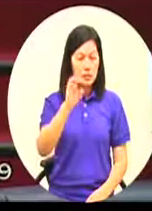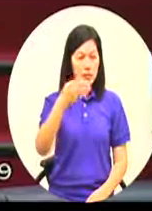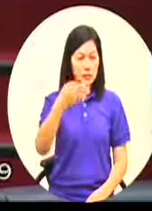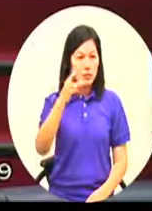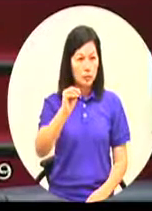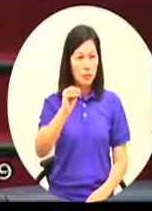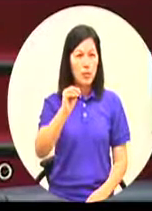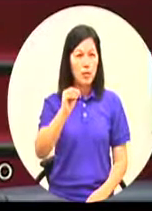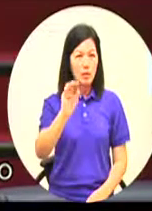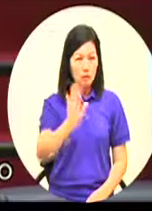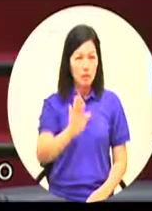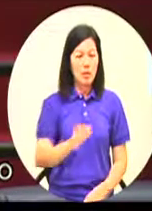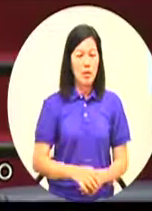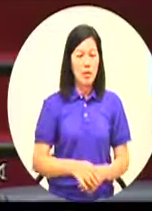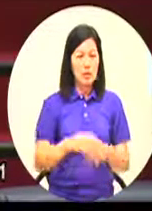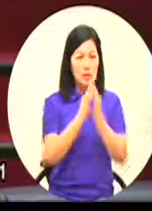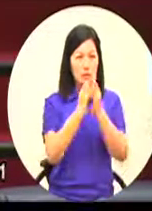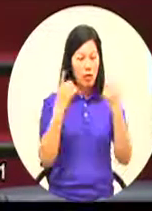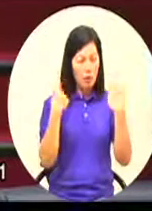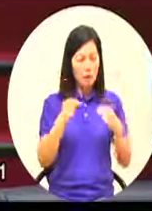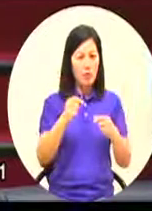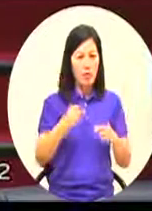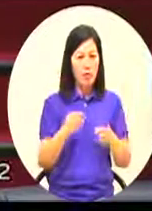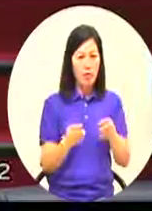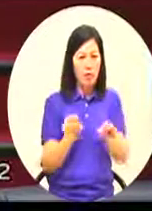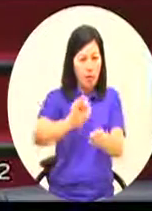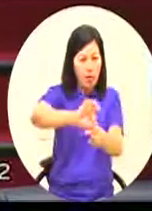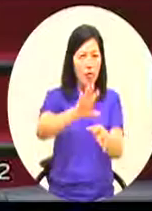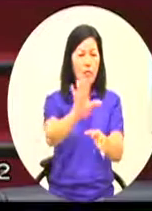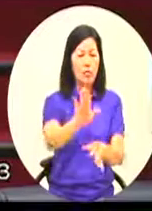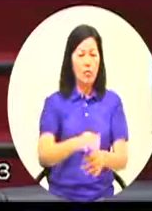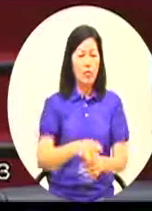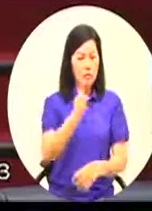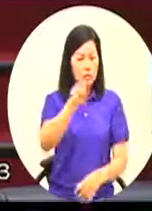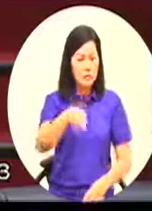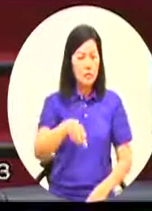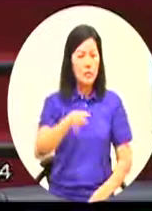1649万元，那桃园呢更多，